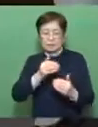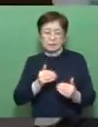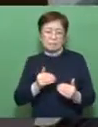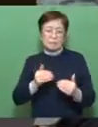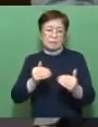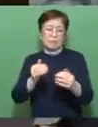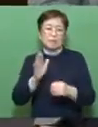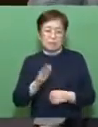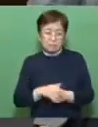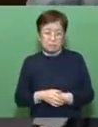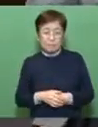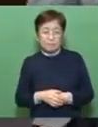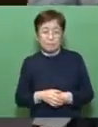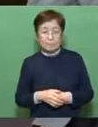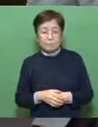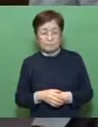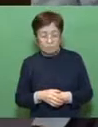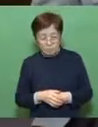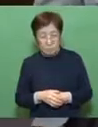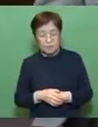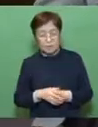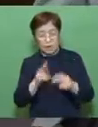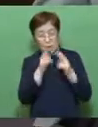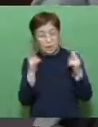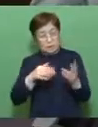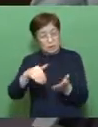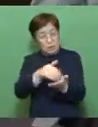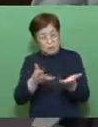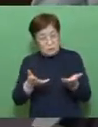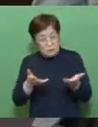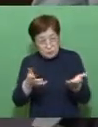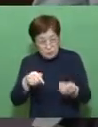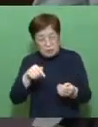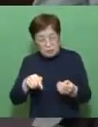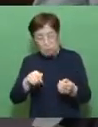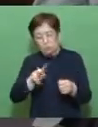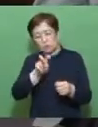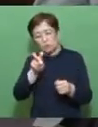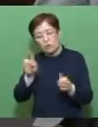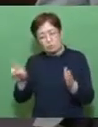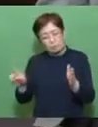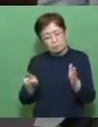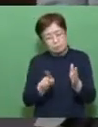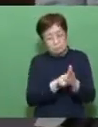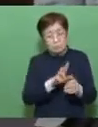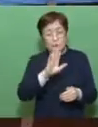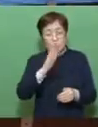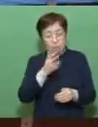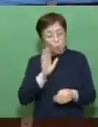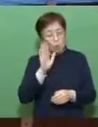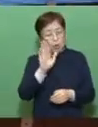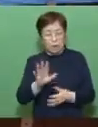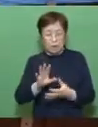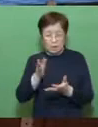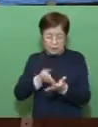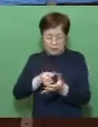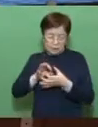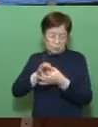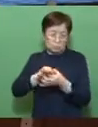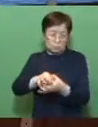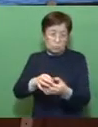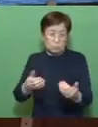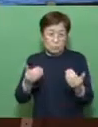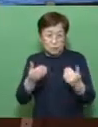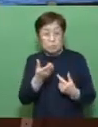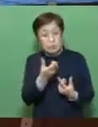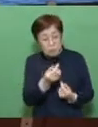はいましかしこの阪神淡路大震災そのものをま20年経ちましたけどこれ語り継ぐことというのもすごく大事になって